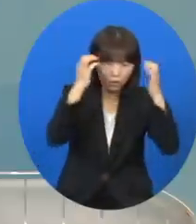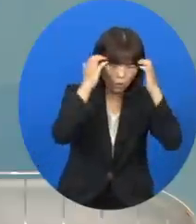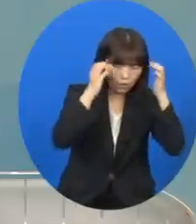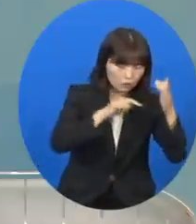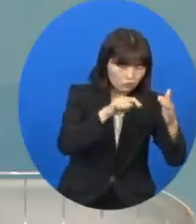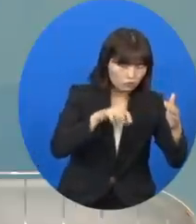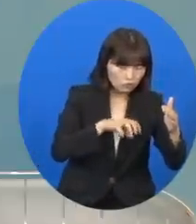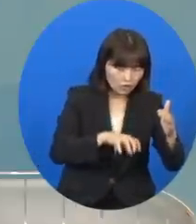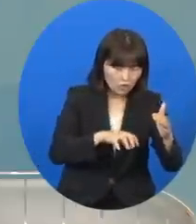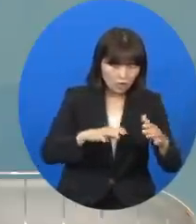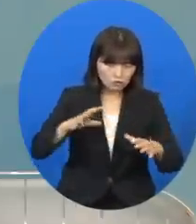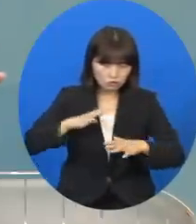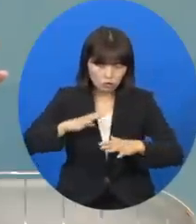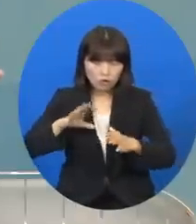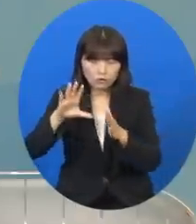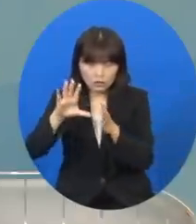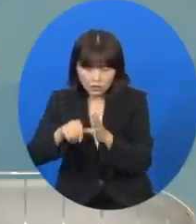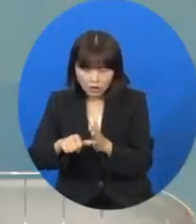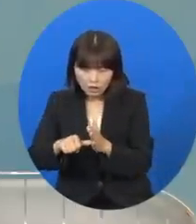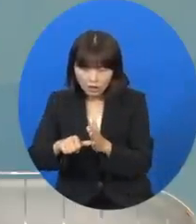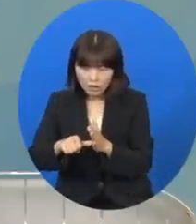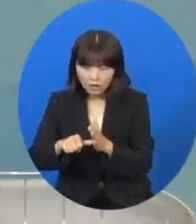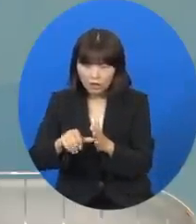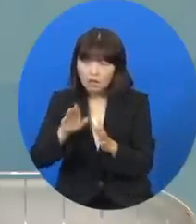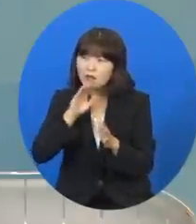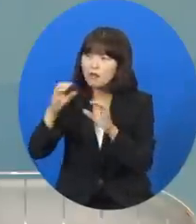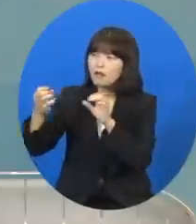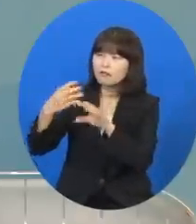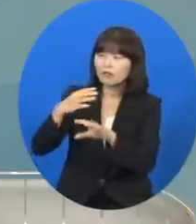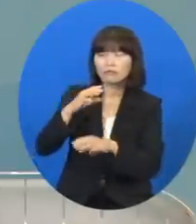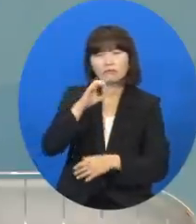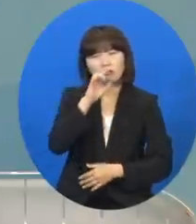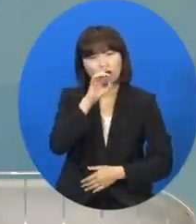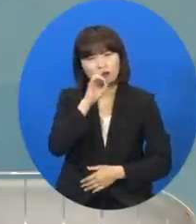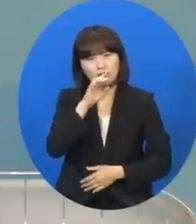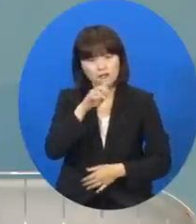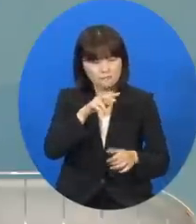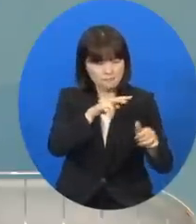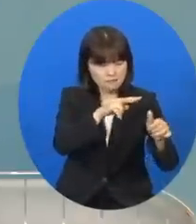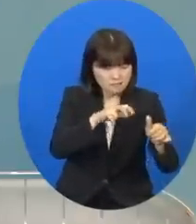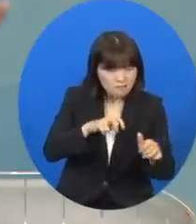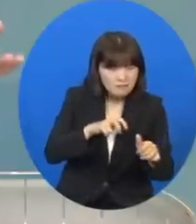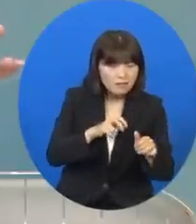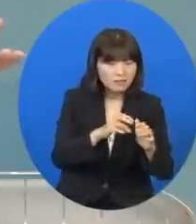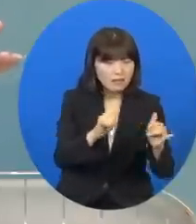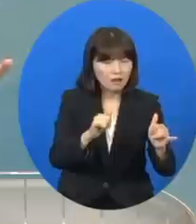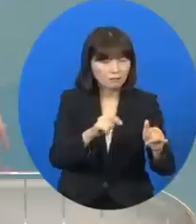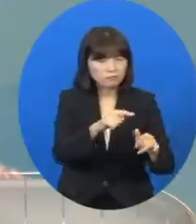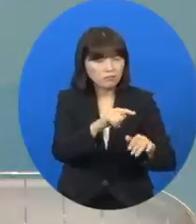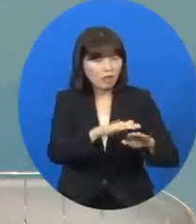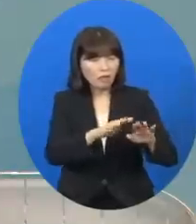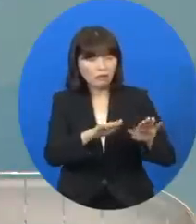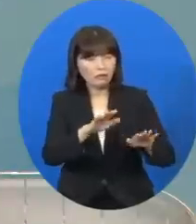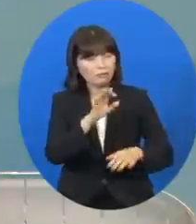중에, 염려 중에 해답이 안 돼요. 미워 죽겠는 사람 해결이 안 돼요.